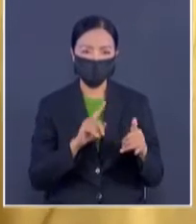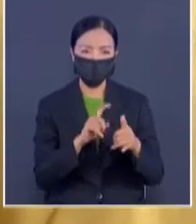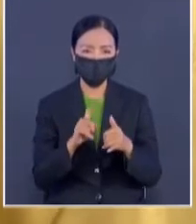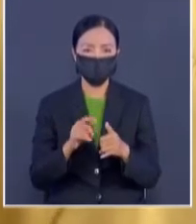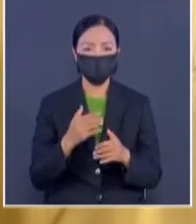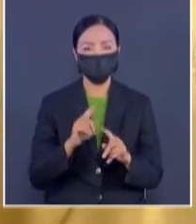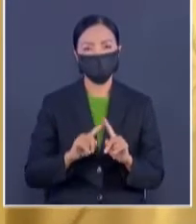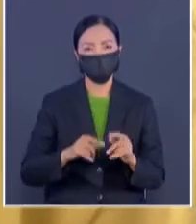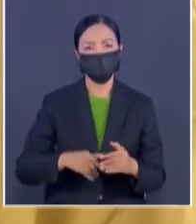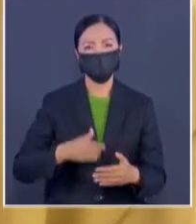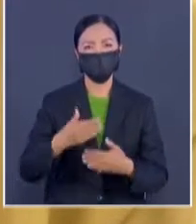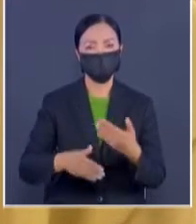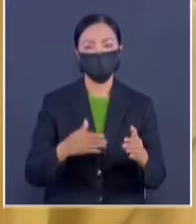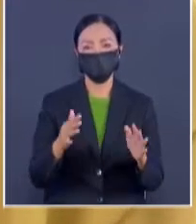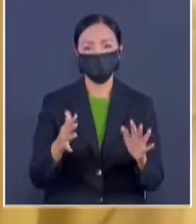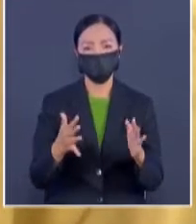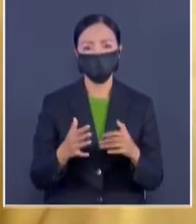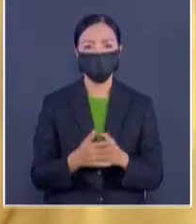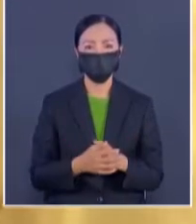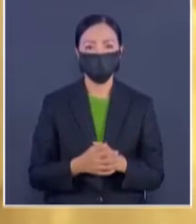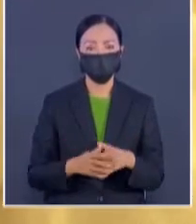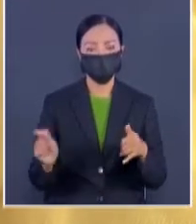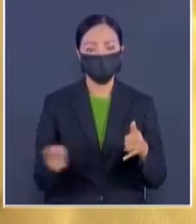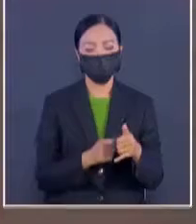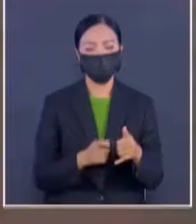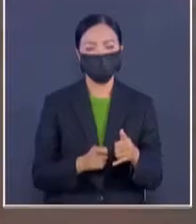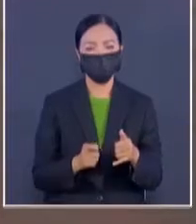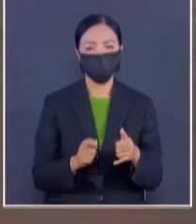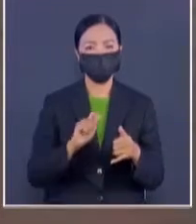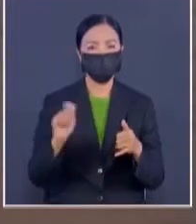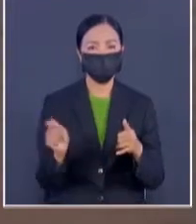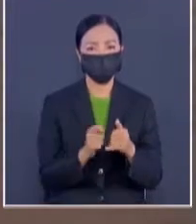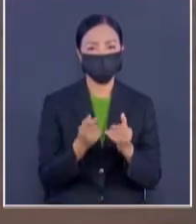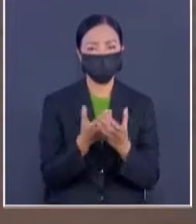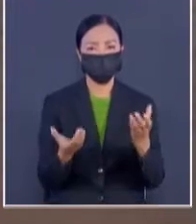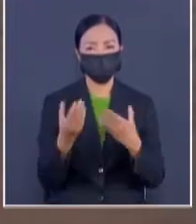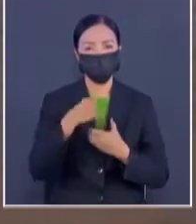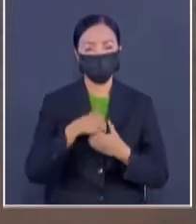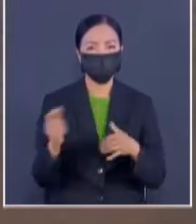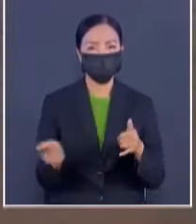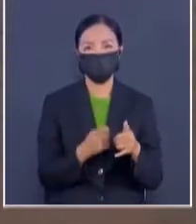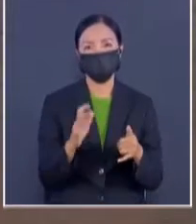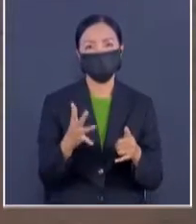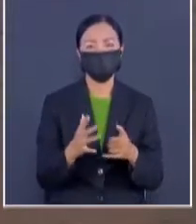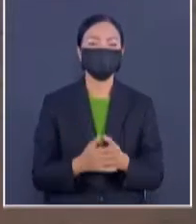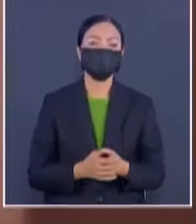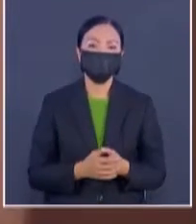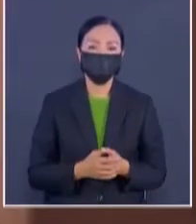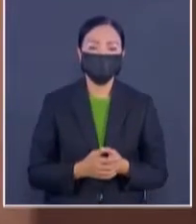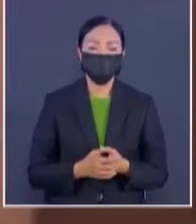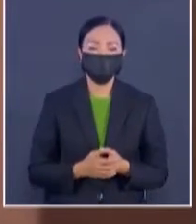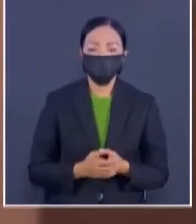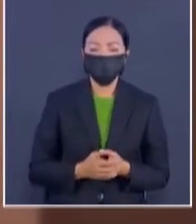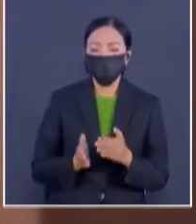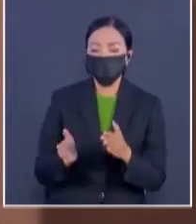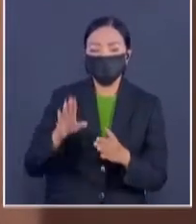หมือนไม่มีความคืบหน้าแล้วก็มีการลงโทษทางพระธรรมวินัยคราวนี้ก็มีข้อมูลอีกด้านหนึ่งออกมาจากทางฝั่งของต